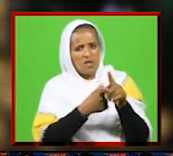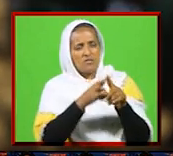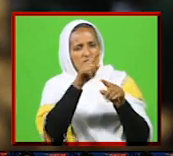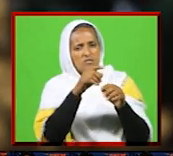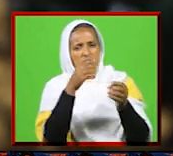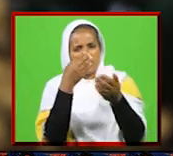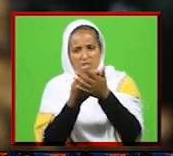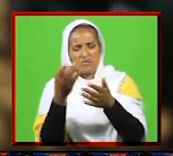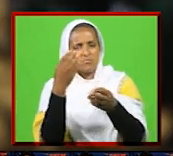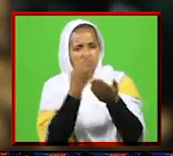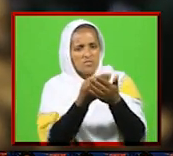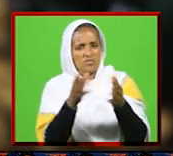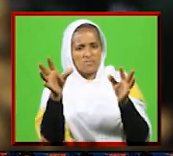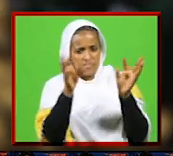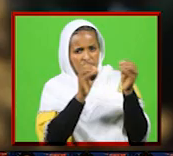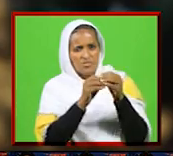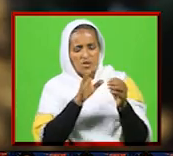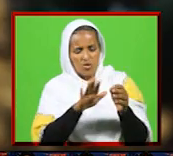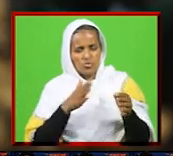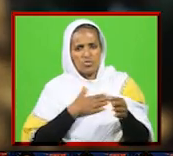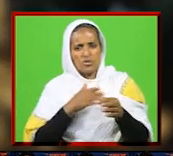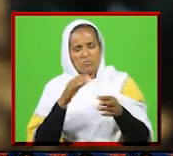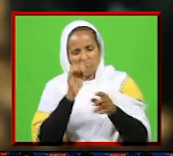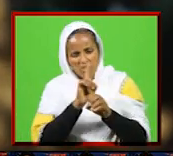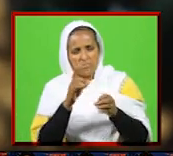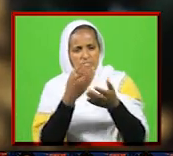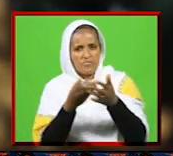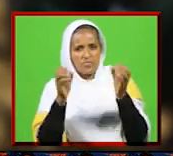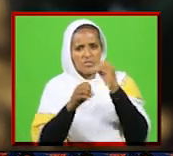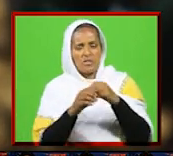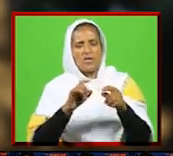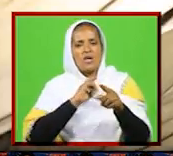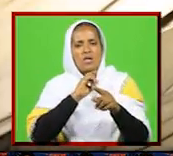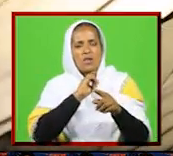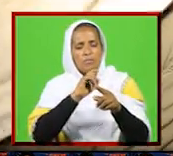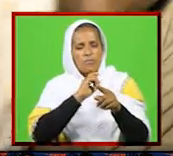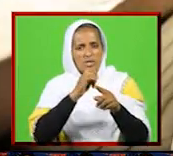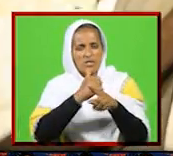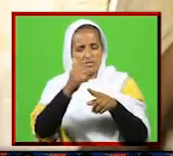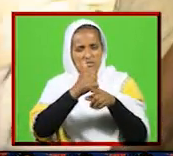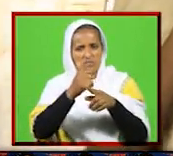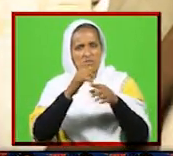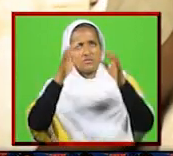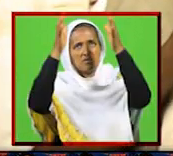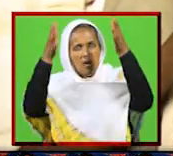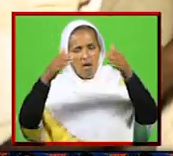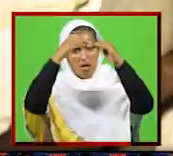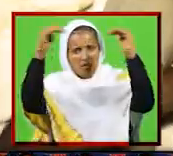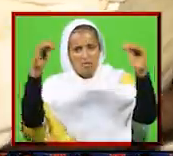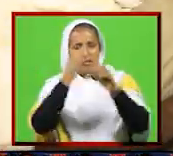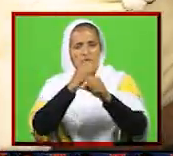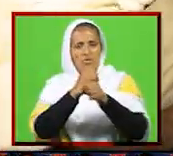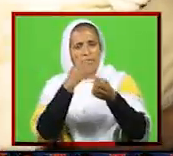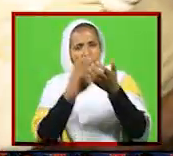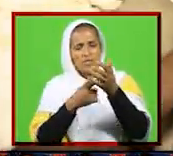ቀጥታ ዝም ብዬ እዚያ ትንሽ ቤት ክራይ ምናምን ቻሉት ሰቆጣ። ከዚያም ከዚያችም አጋጨሁና ከልጆችም ምን አጋጨሁና ቁም ሳጥን